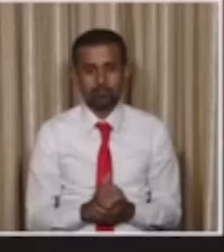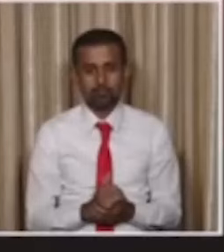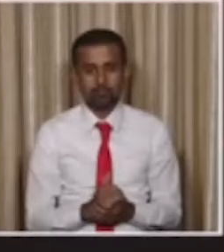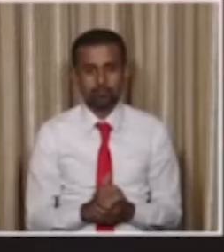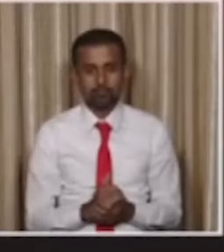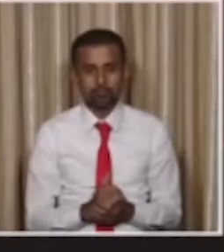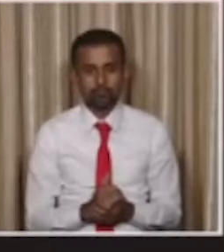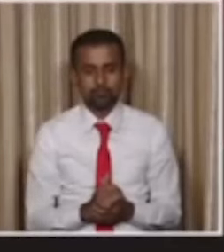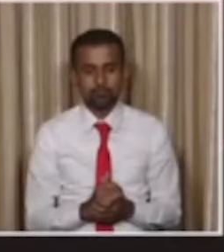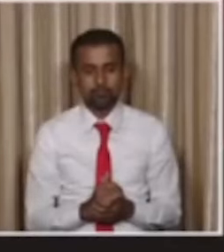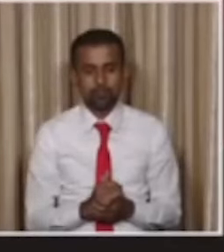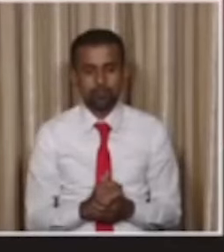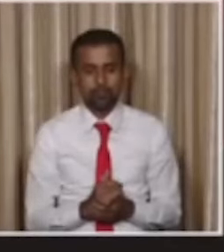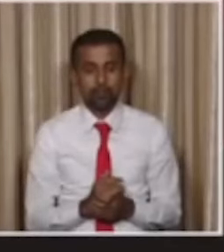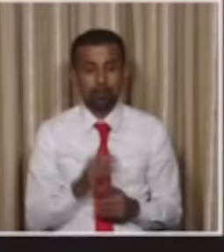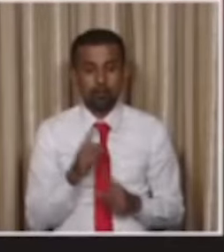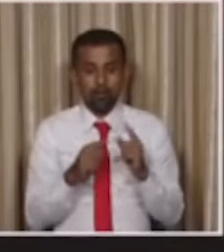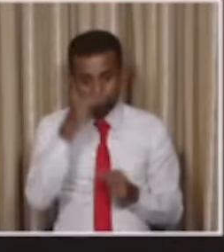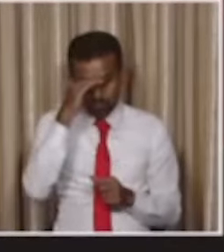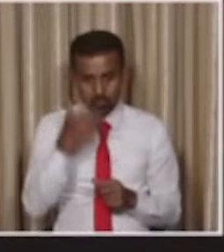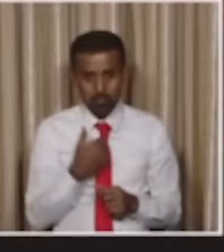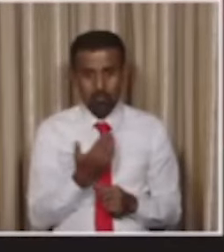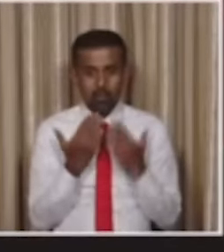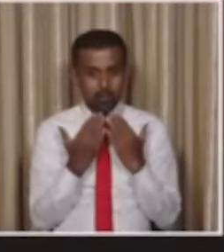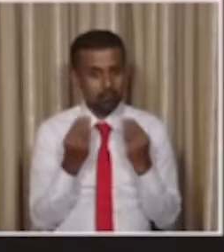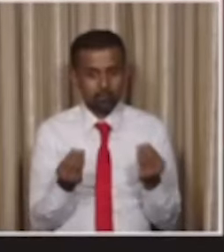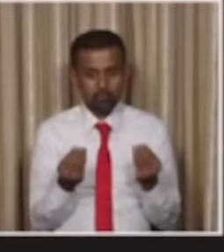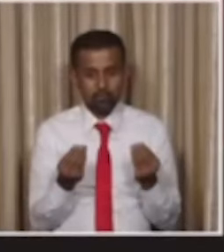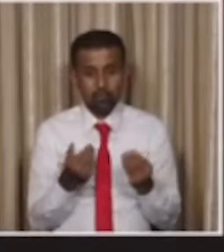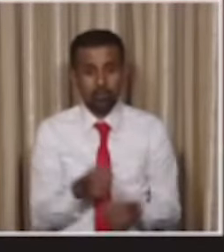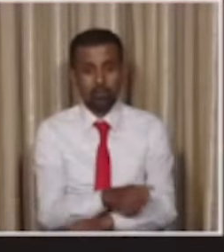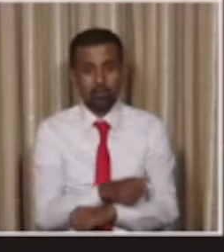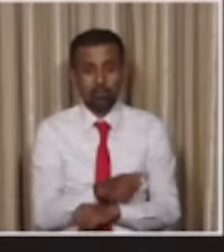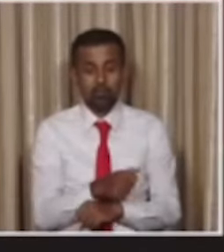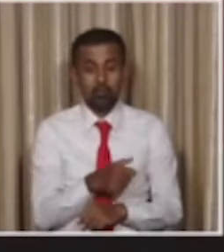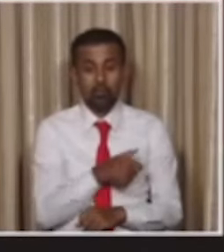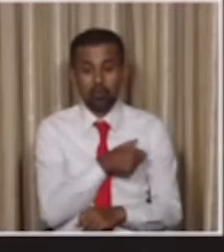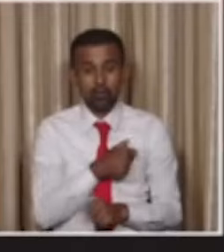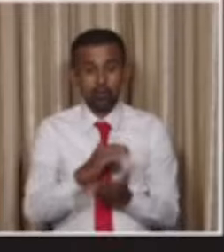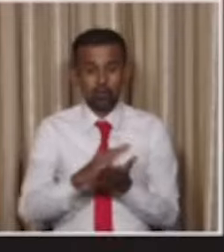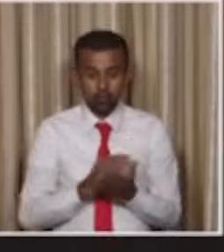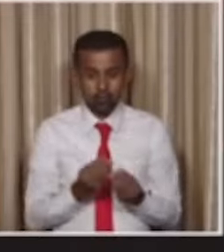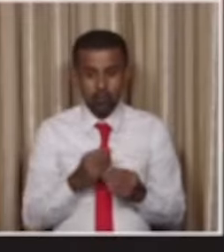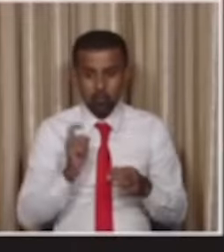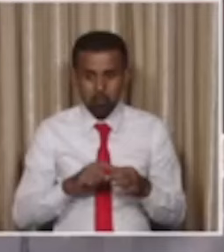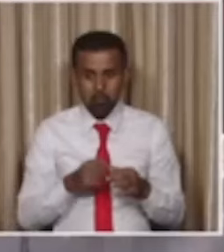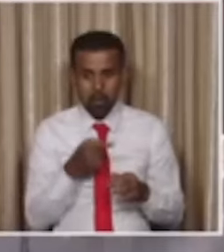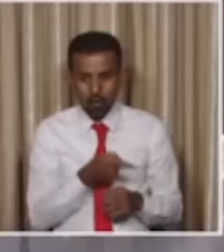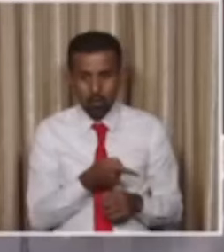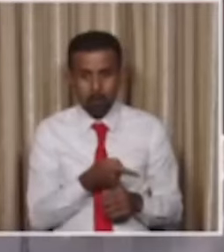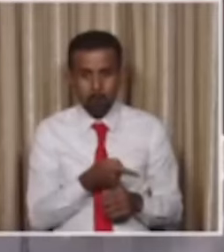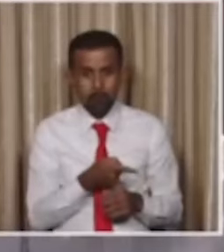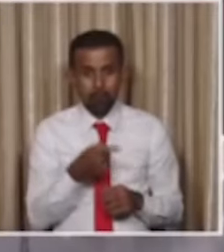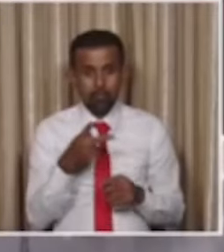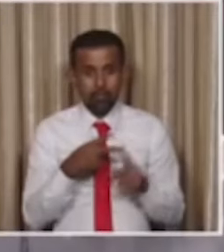චරිතය රත්නත්තුමා එතුමා. කතානායකතුමනි මම ඉතාම ස්තුතිවන්ත වෙනවා ගරු සභානායකතුමාගේ මැදිහත් වීමට. මේකේ ප්‍රශ්නයක් තියෙන්නේ ගරු